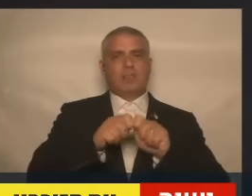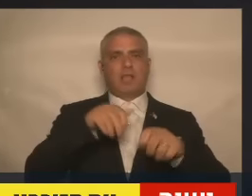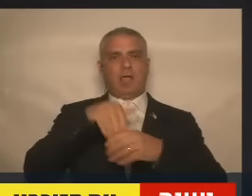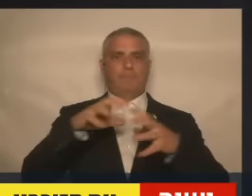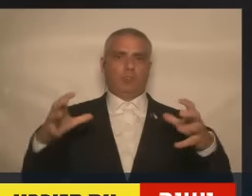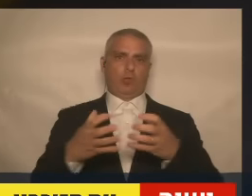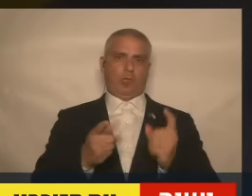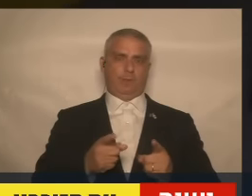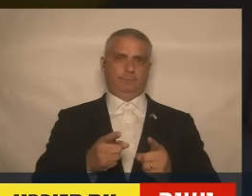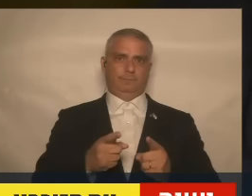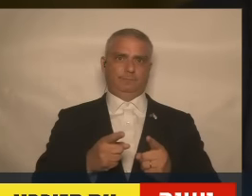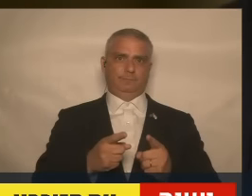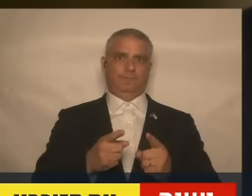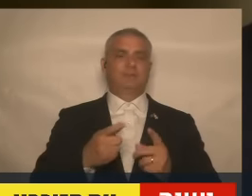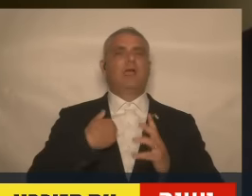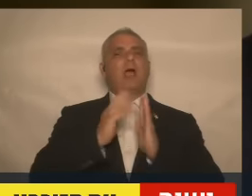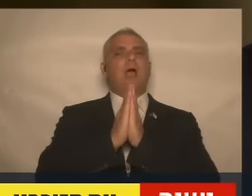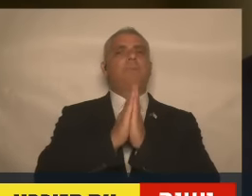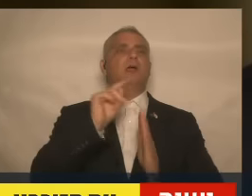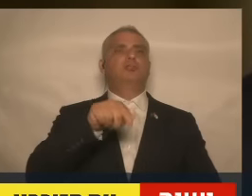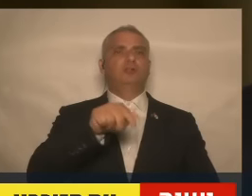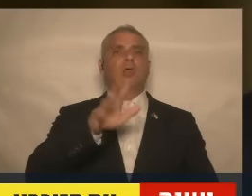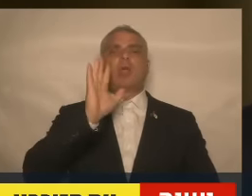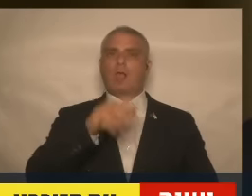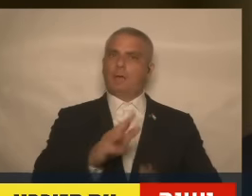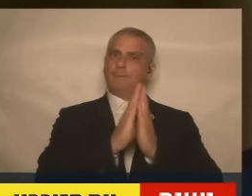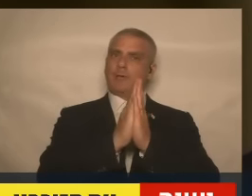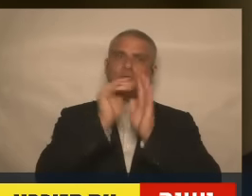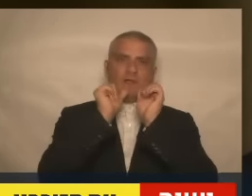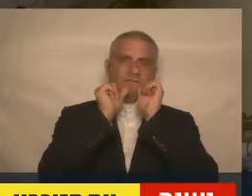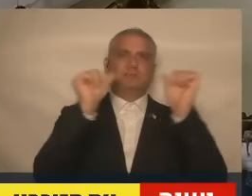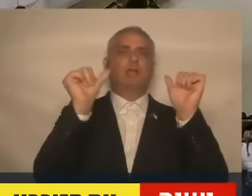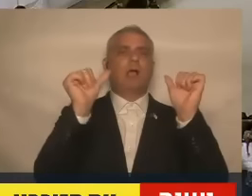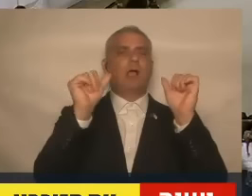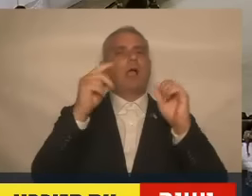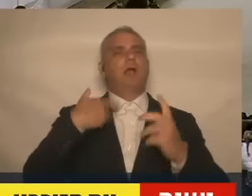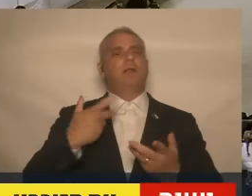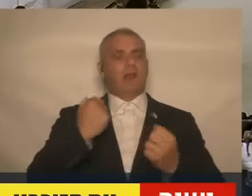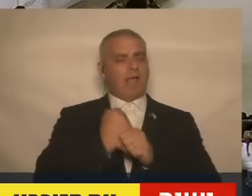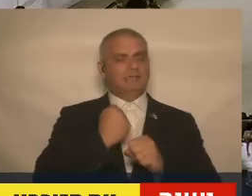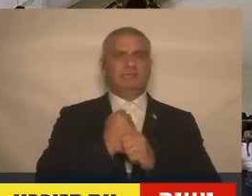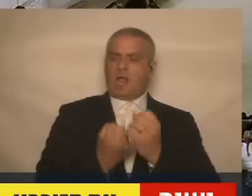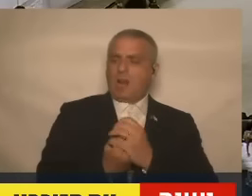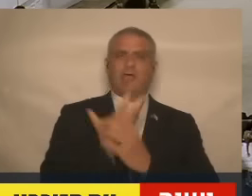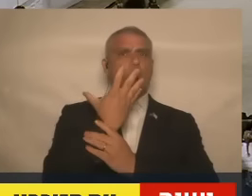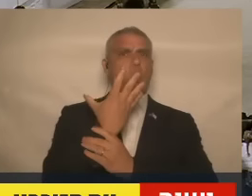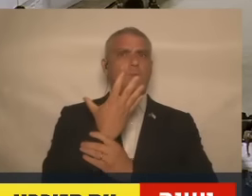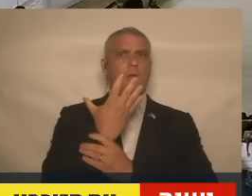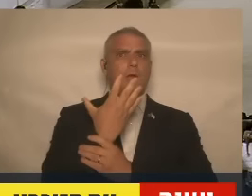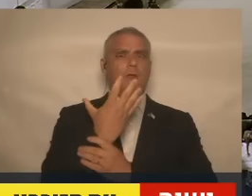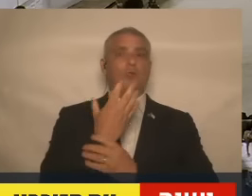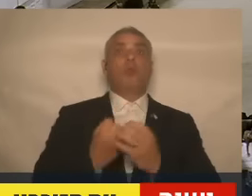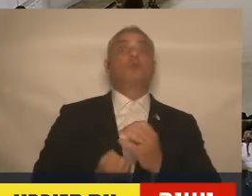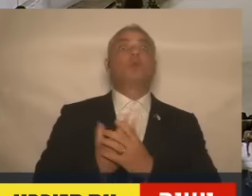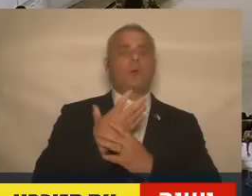בעם. הקריאה הזאת היא גם קריאה וזעקה, קריאה לעשייה, קריאה לתקומה,